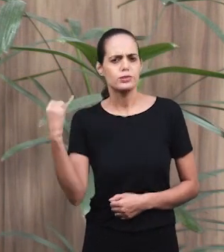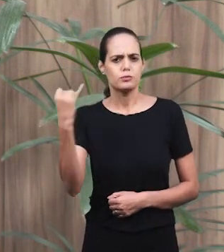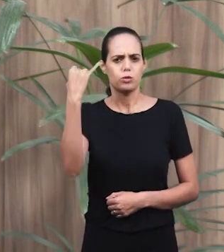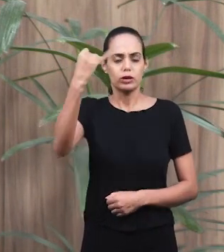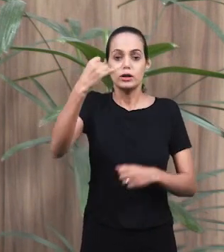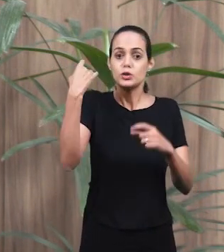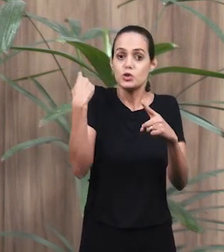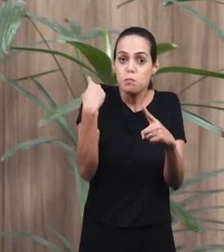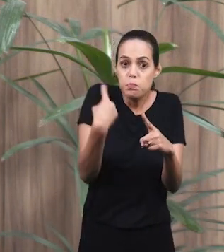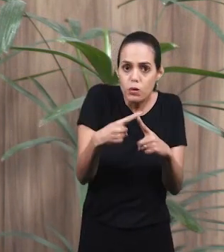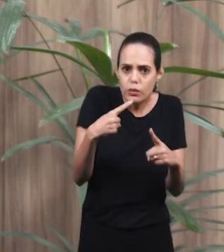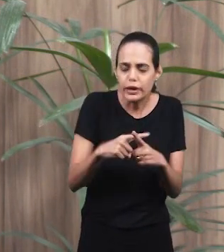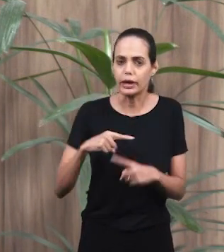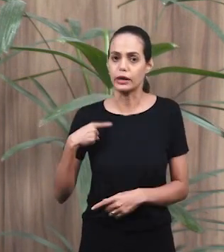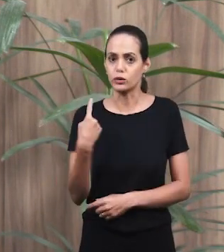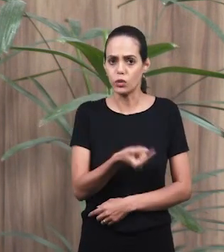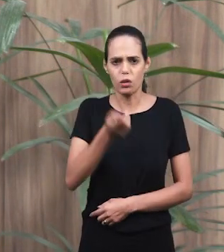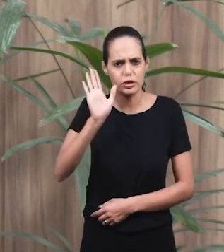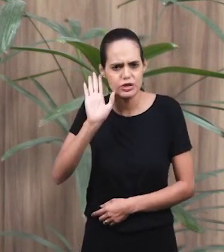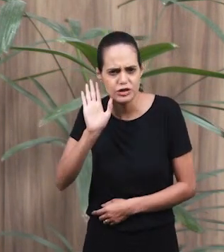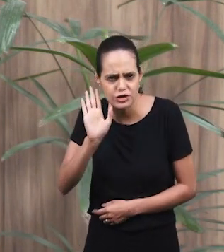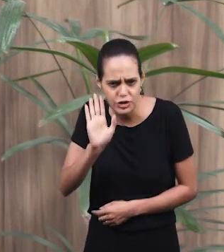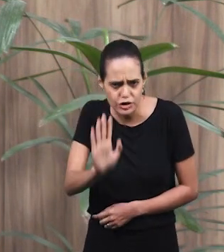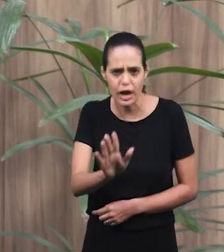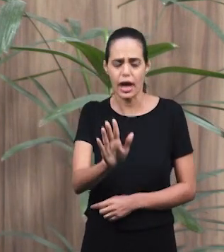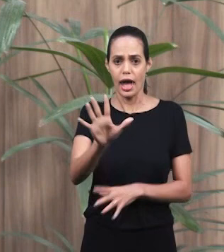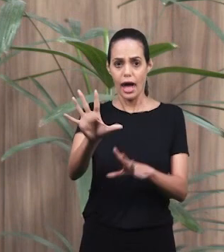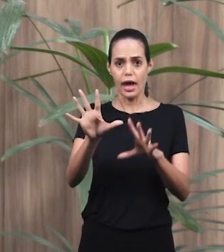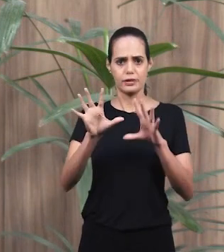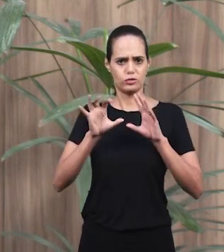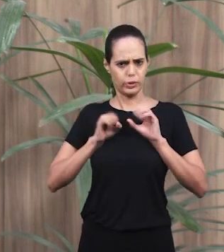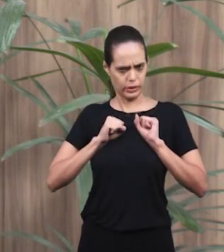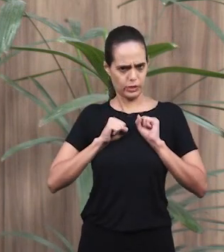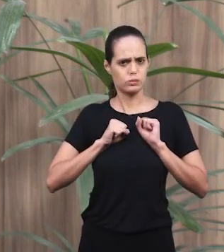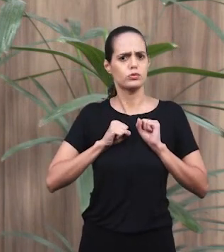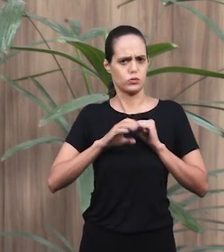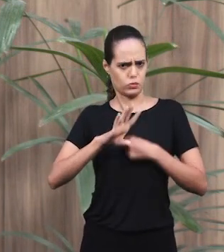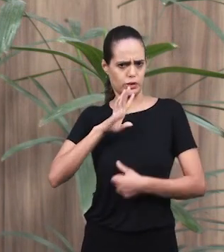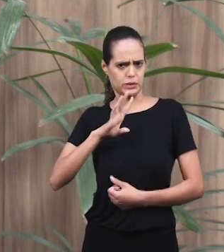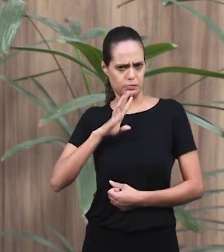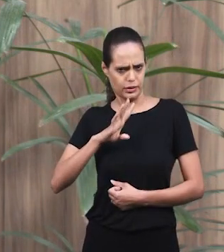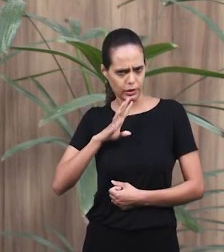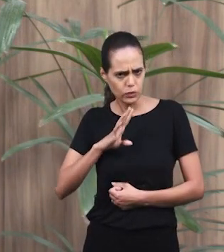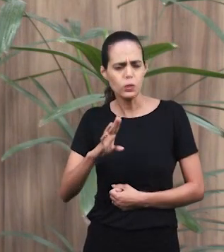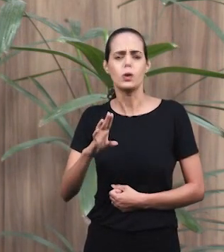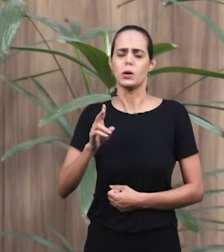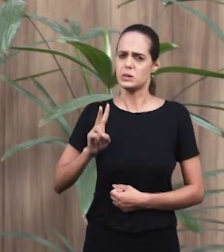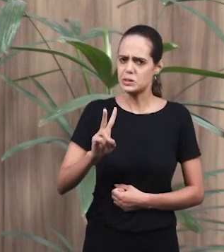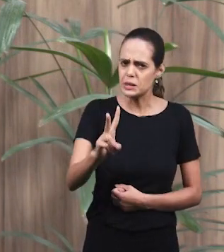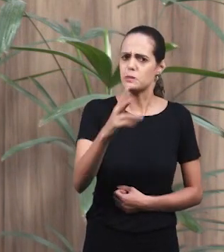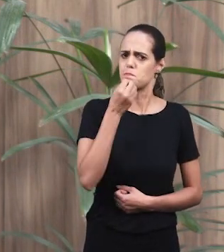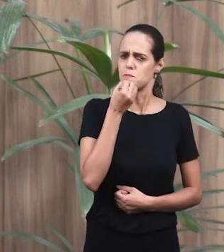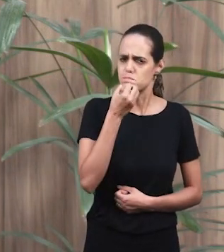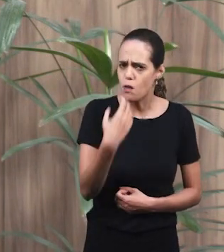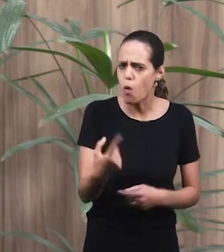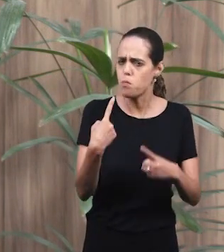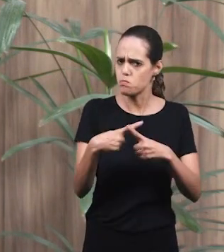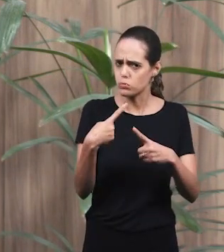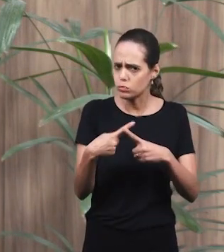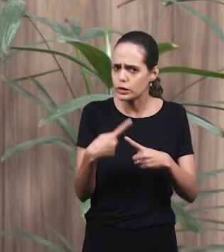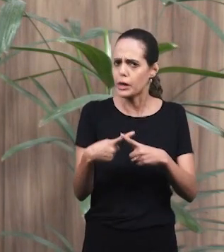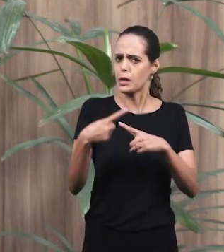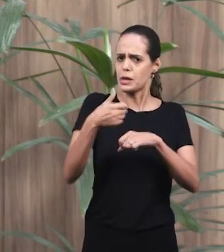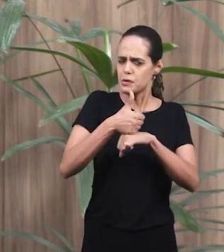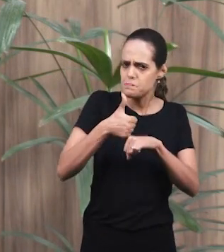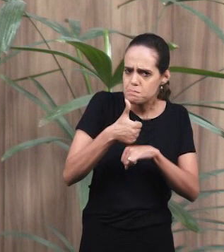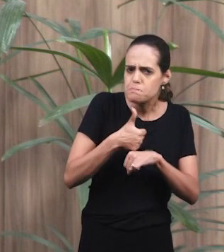titre. Et ça, c'est important pour diriger. Ce que nous avons déjà fait, nous pouvons faire. Parce que la connaissance académique nous ouvre toujours des